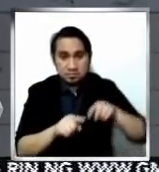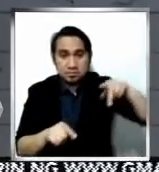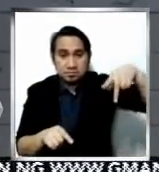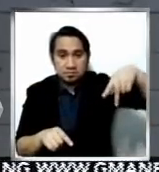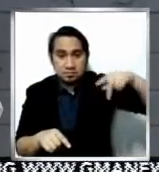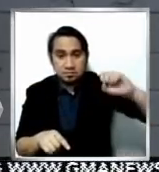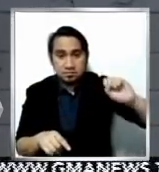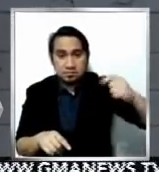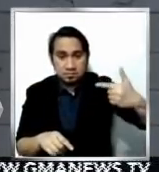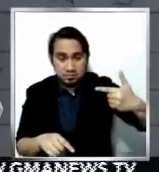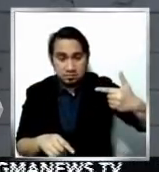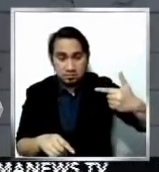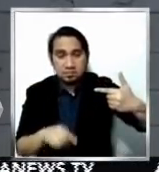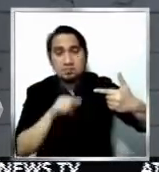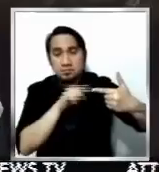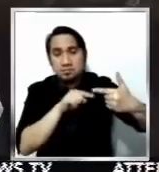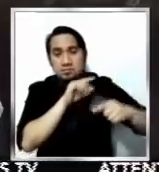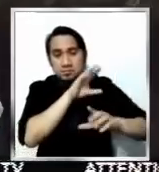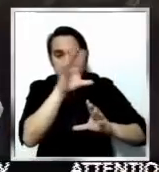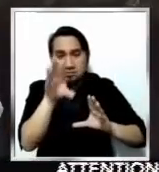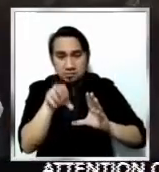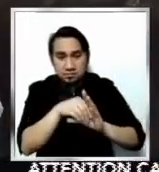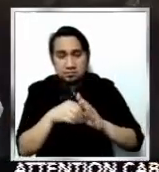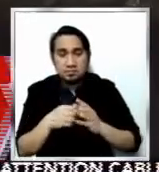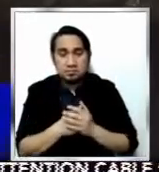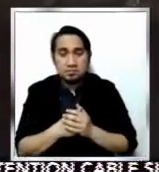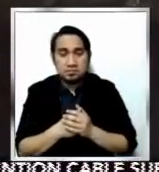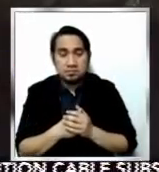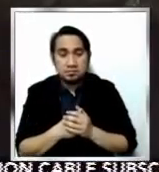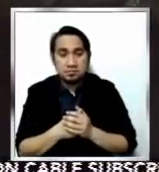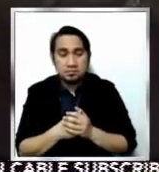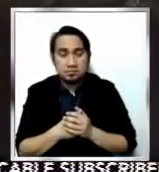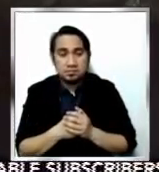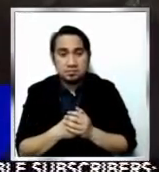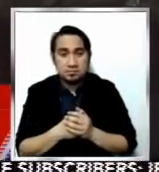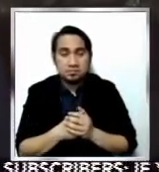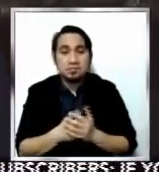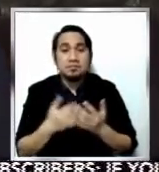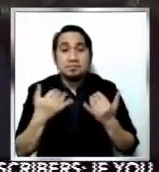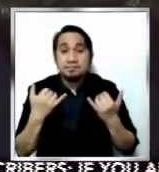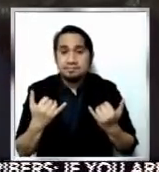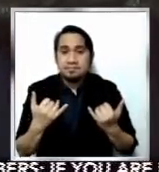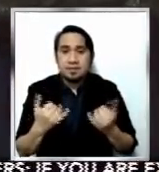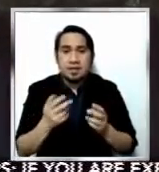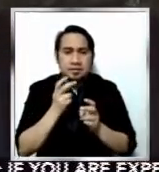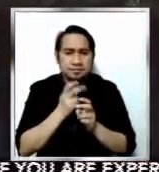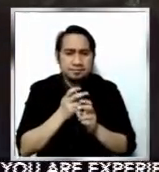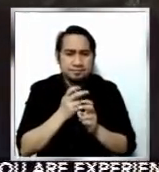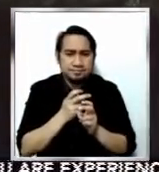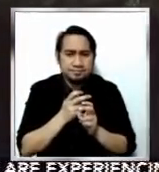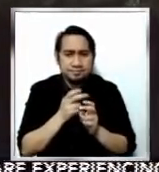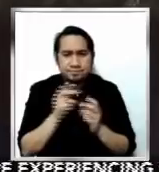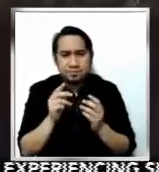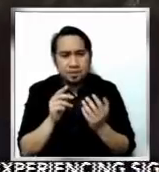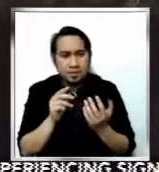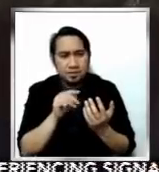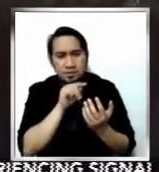binabanggit ang PSG sa Department Order. It's also very hard to single out the PSG